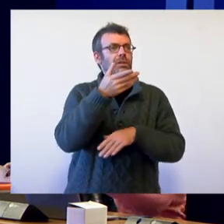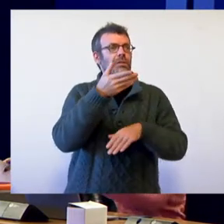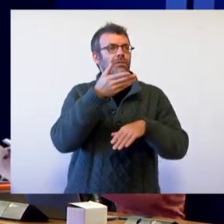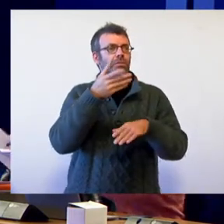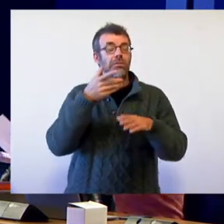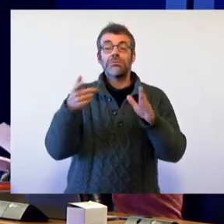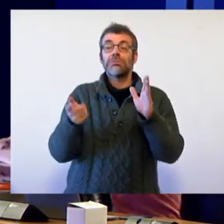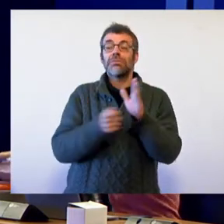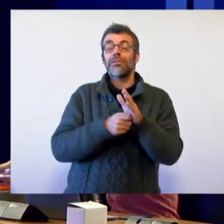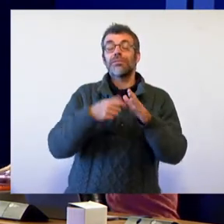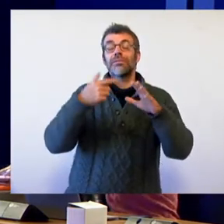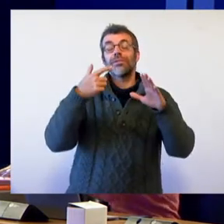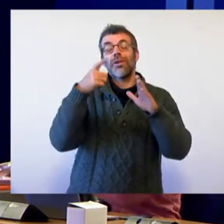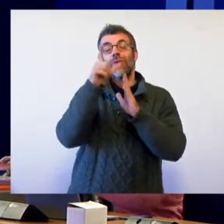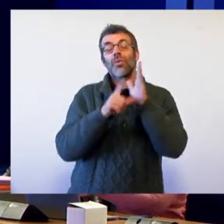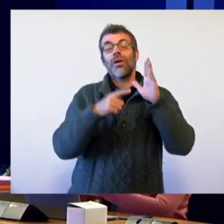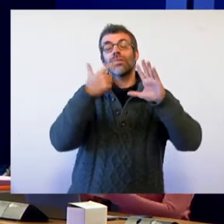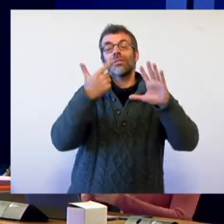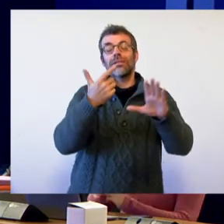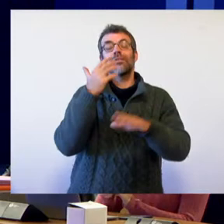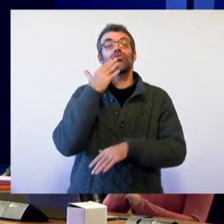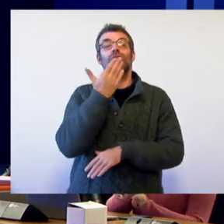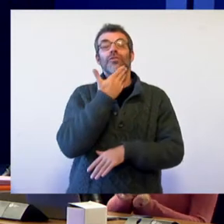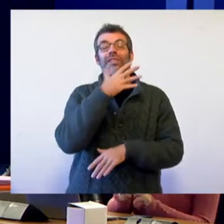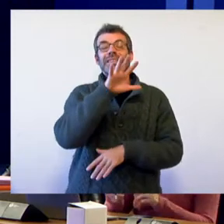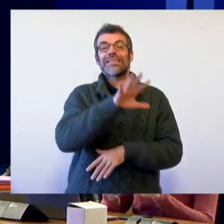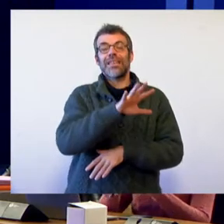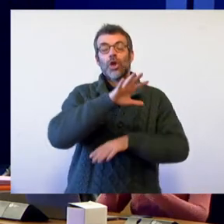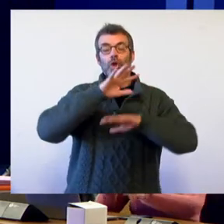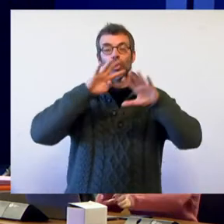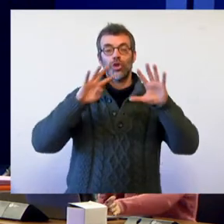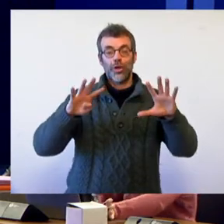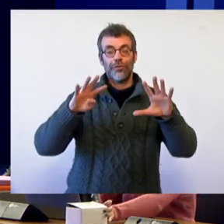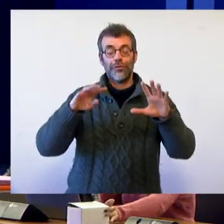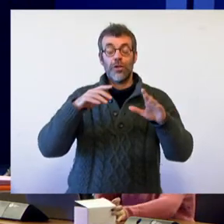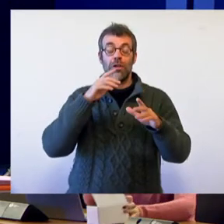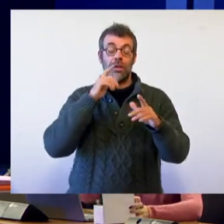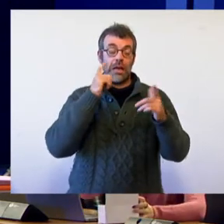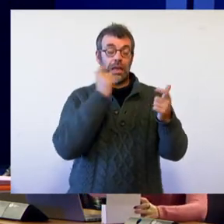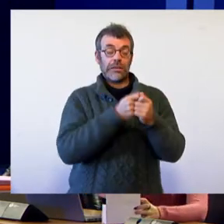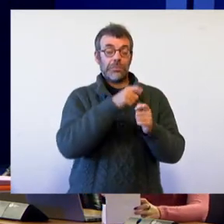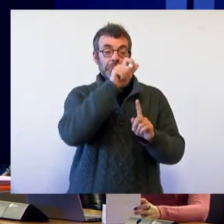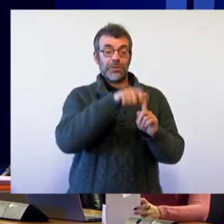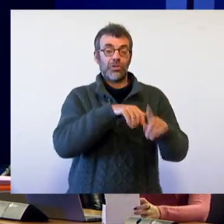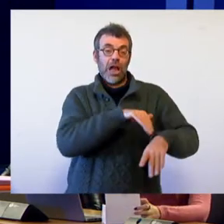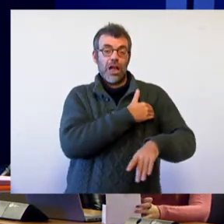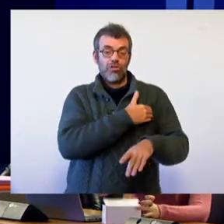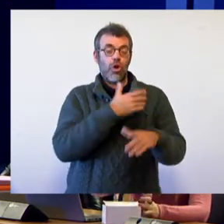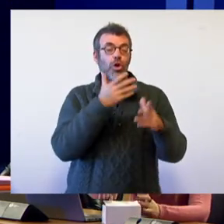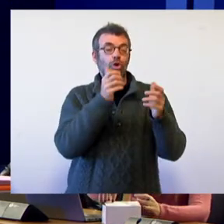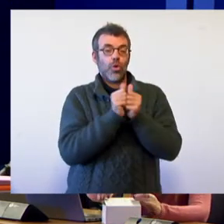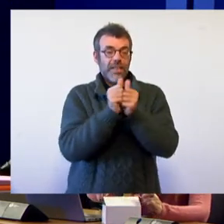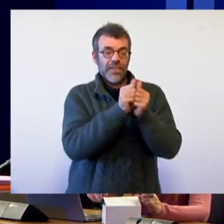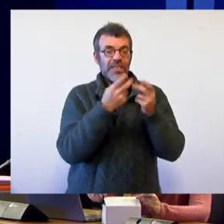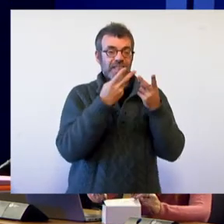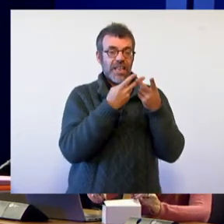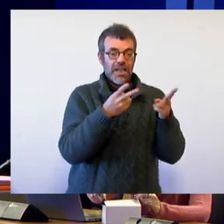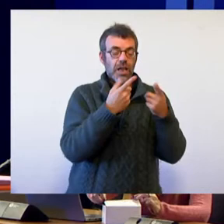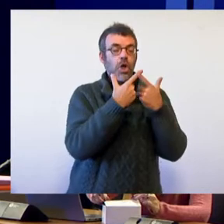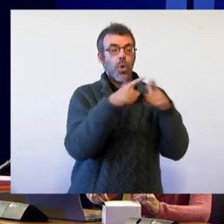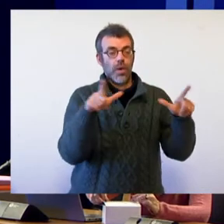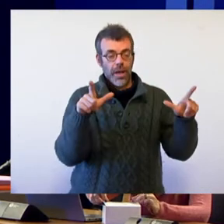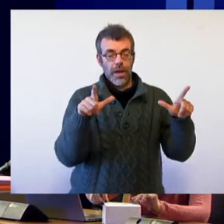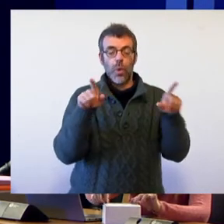s'applique aux fonctionnaires de l'État et aux agents des collectivités locales, et les fonds d'indemnisation sont gérés par la Caisse des